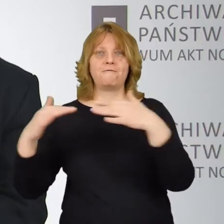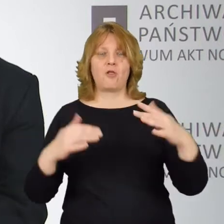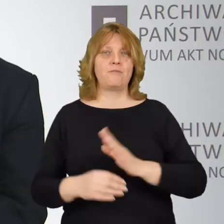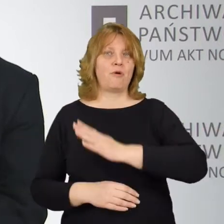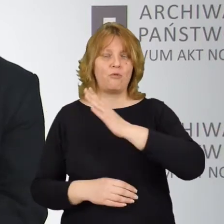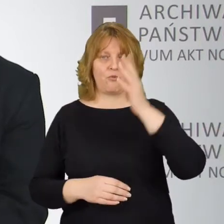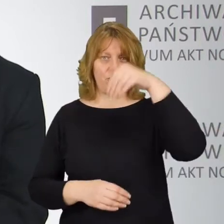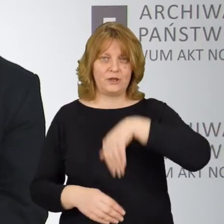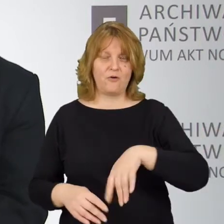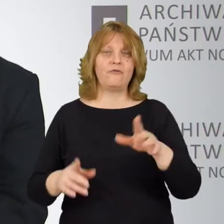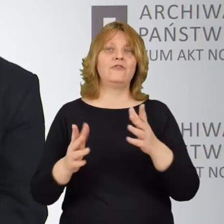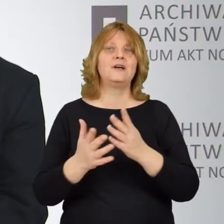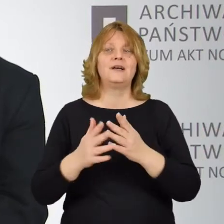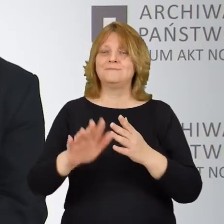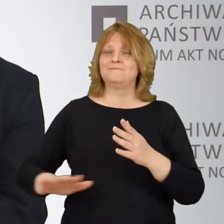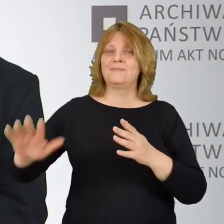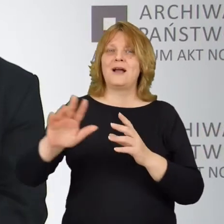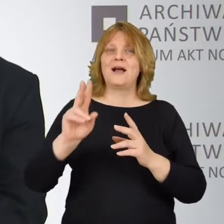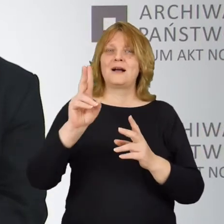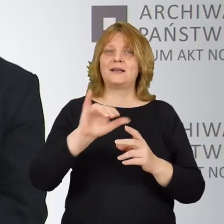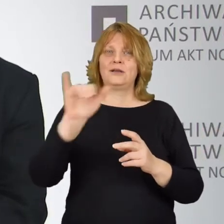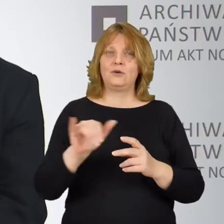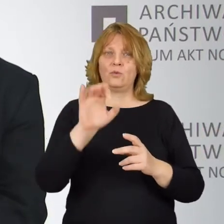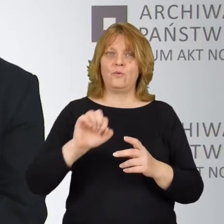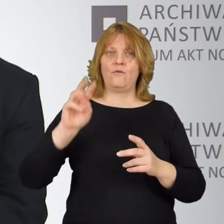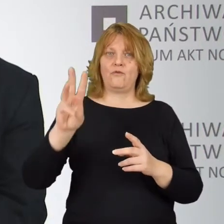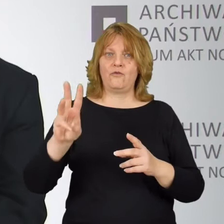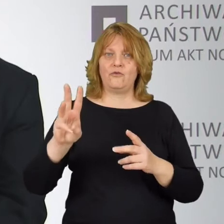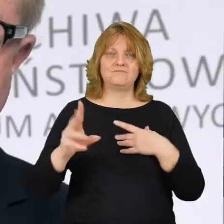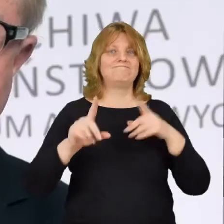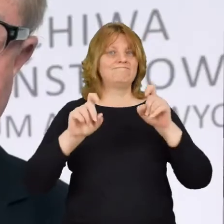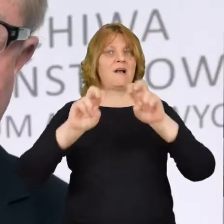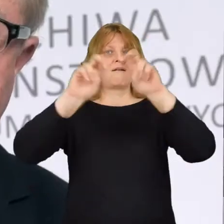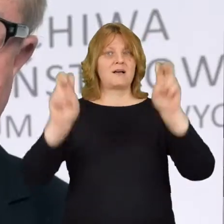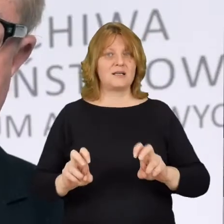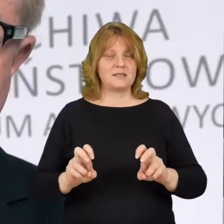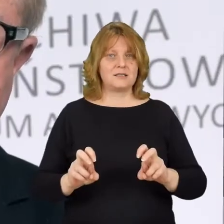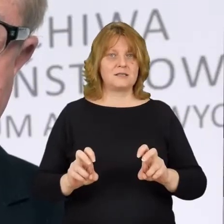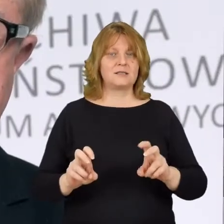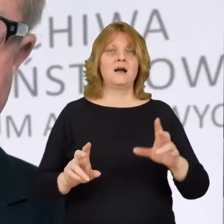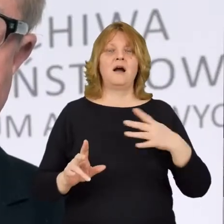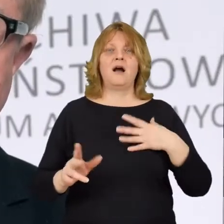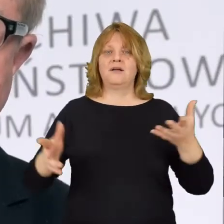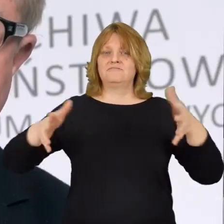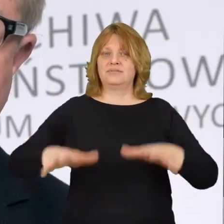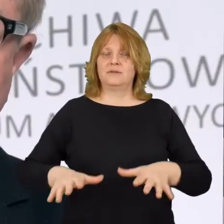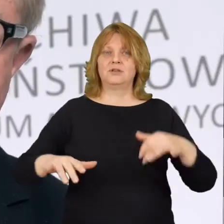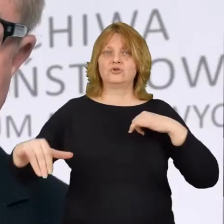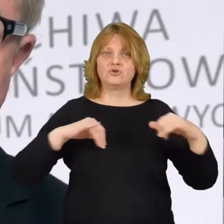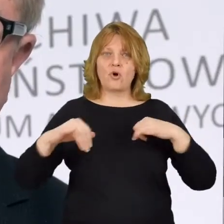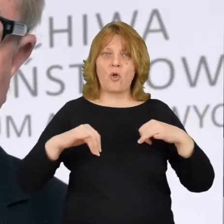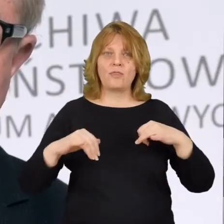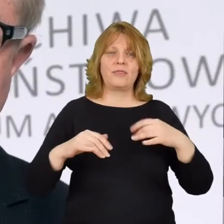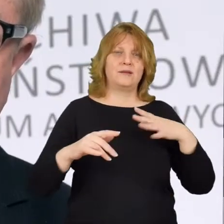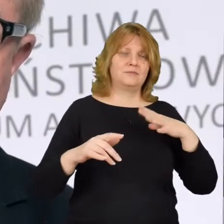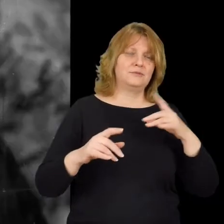południowego, frontu kijowskiego, dochodzi do kryzysu. Pada rząd Skulskiego, kilkanaście